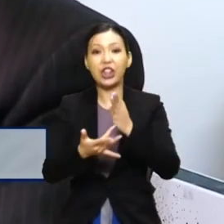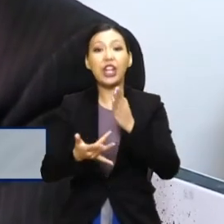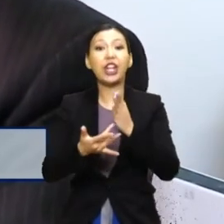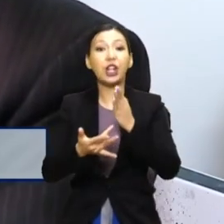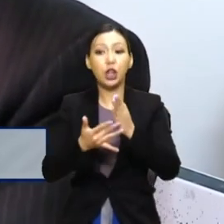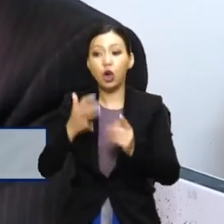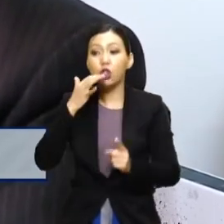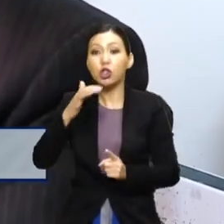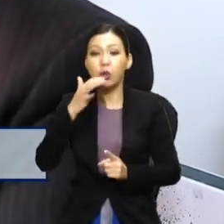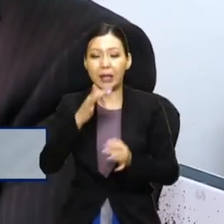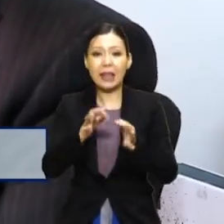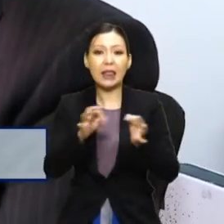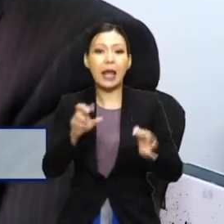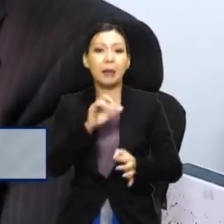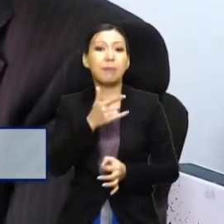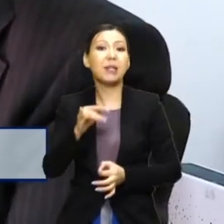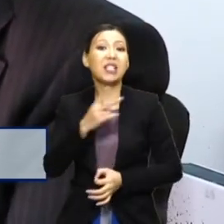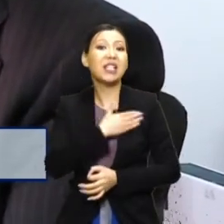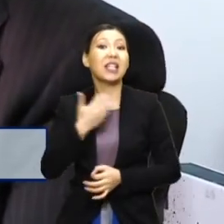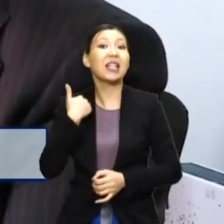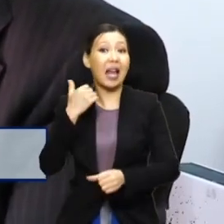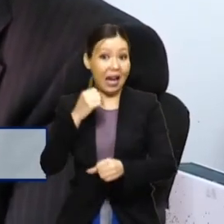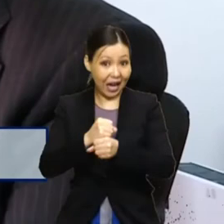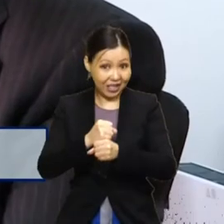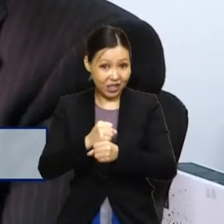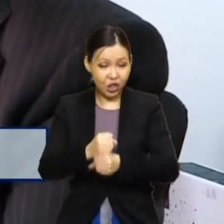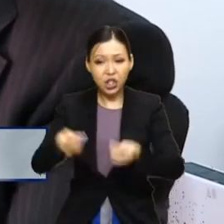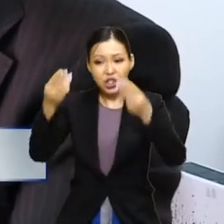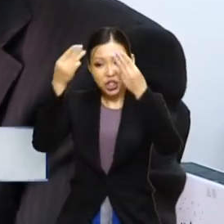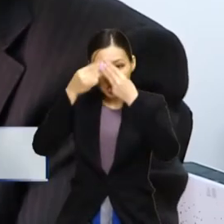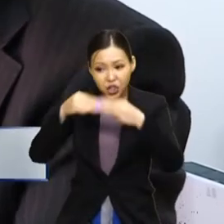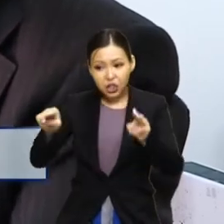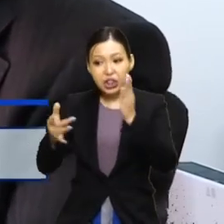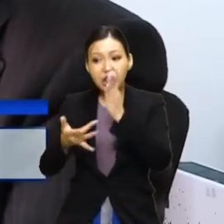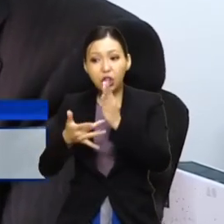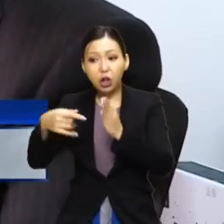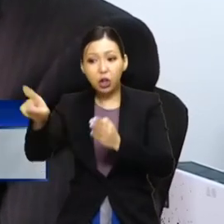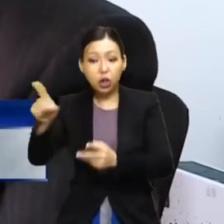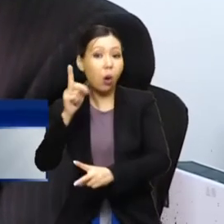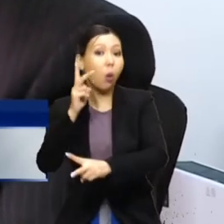байна. Шинжлэх ухааны технологийн үндэсний зүйл гэдэг бол шинжлэх ухааны технологийн хуулиар